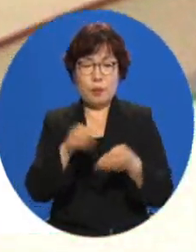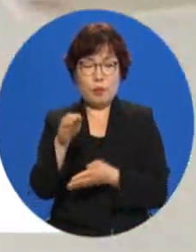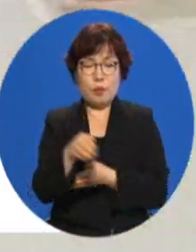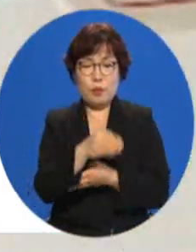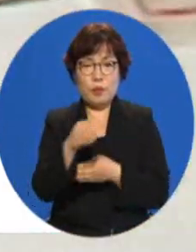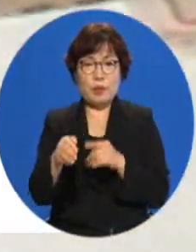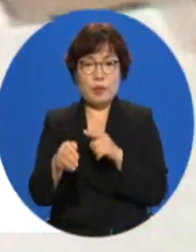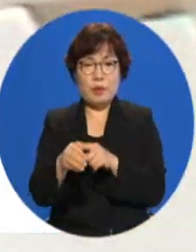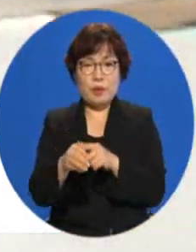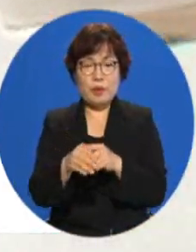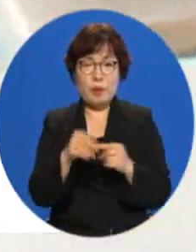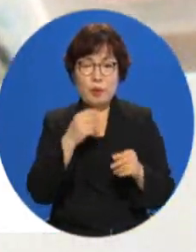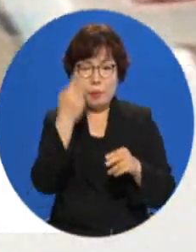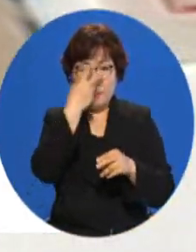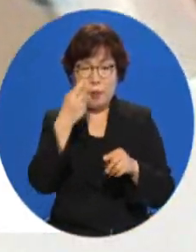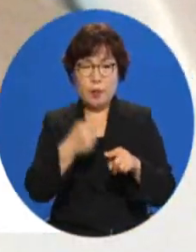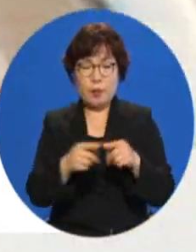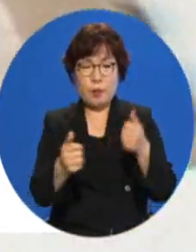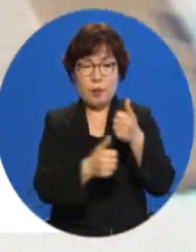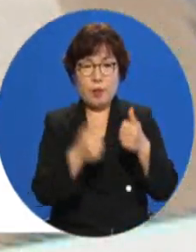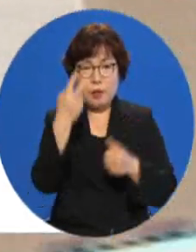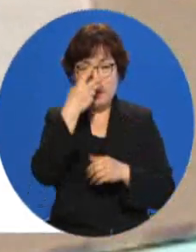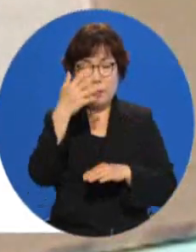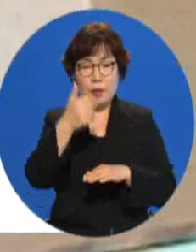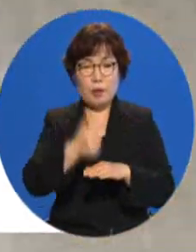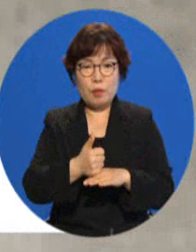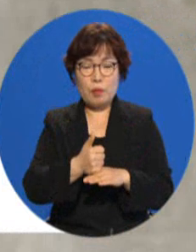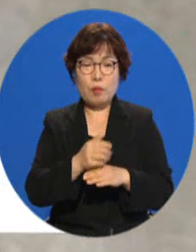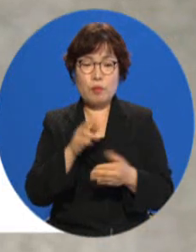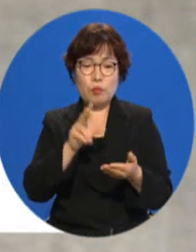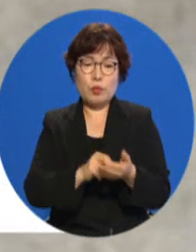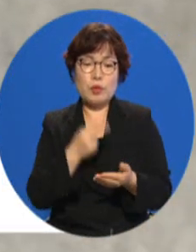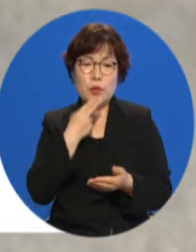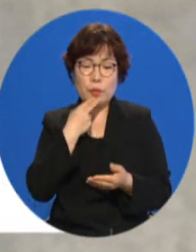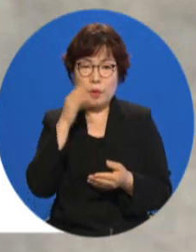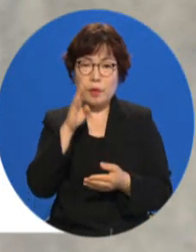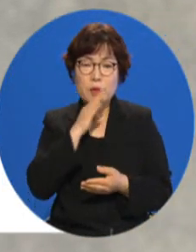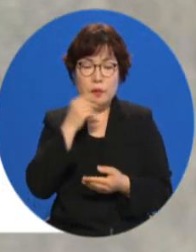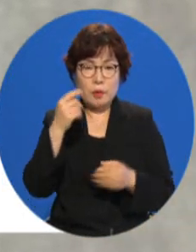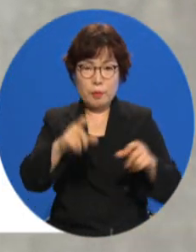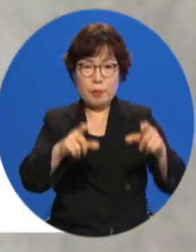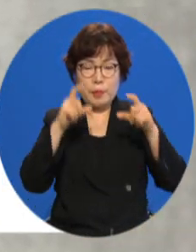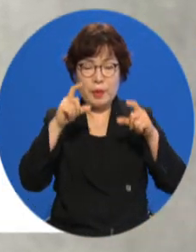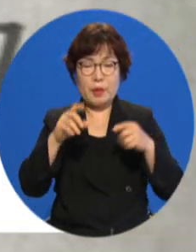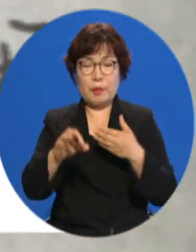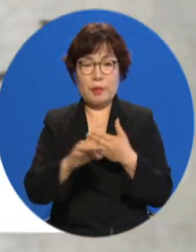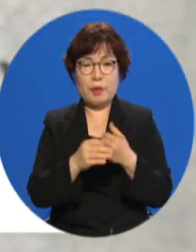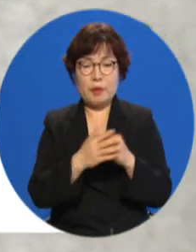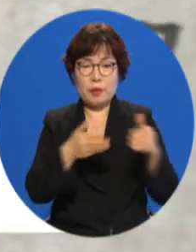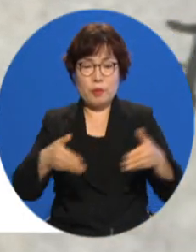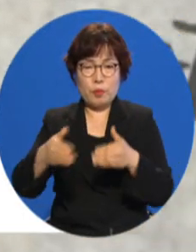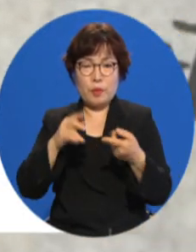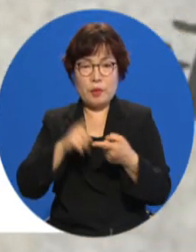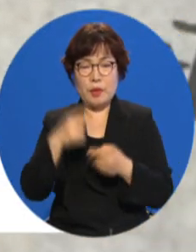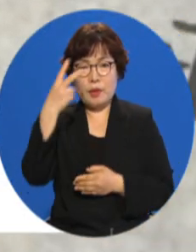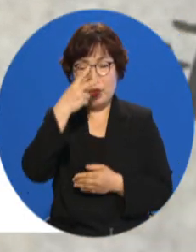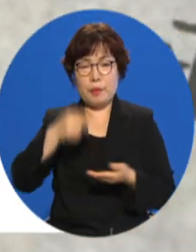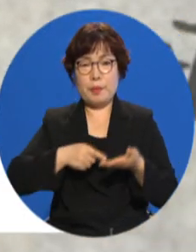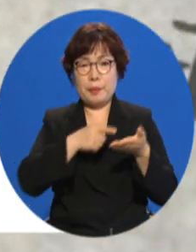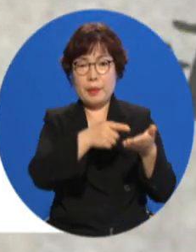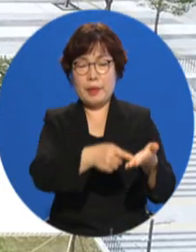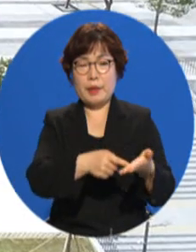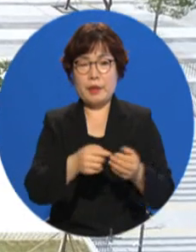유목이 유물평가위원회 유물감정을 통해 이미 하자 없는 진품으로 판명된 바 있다며 전남도에 감사를